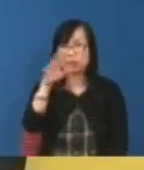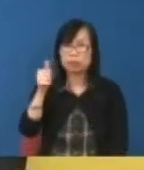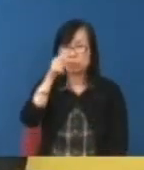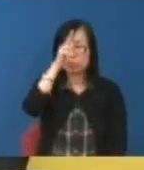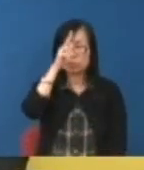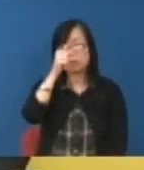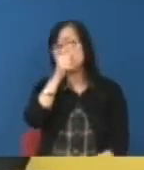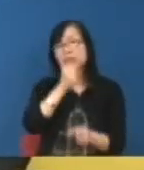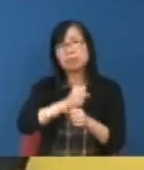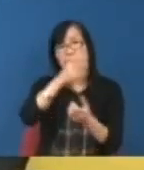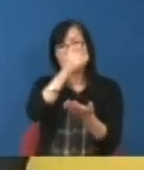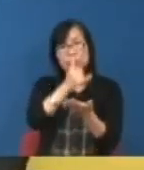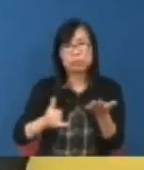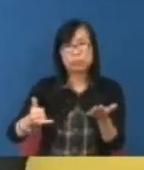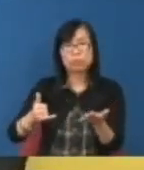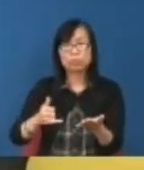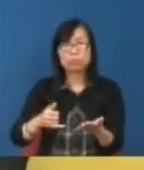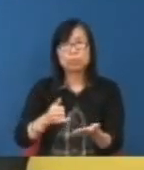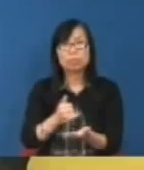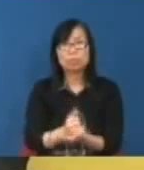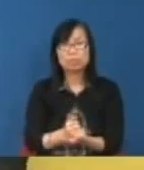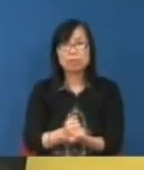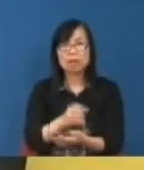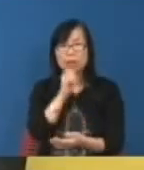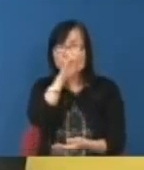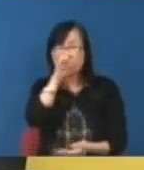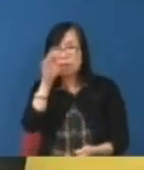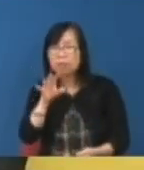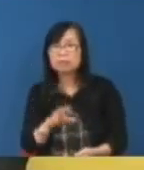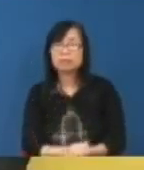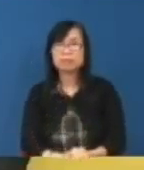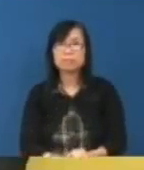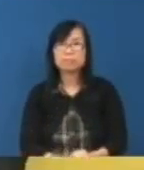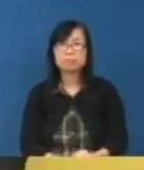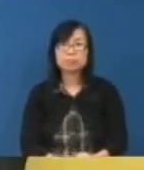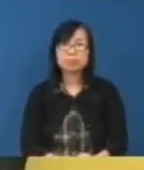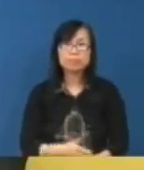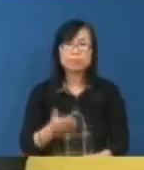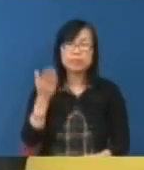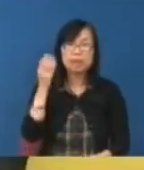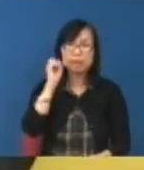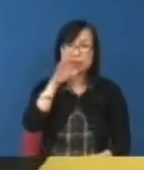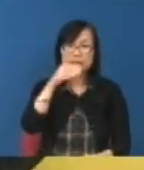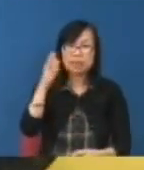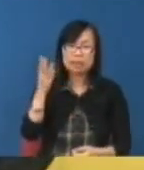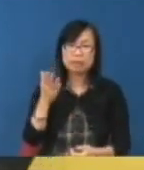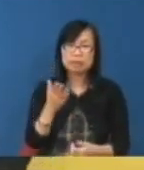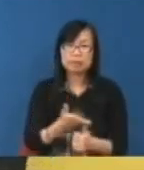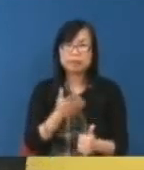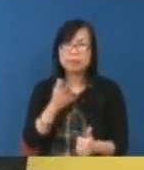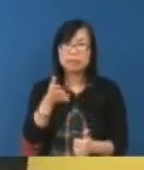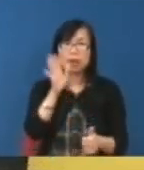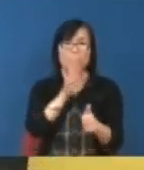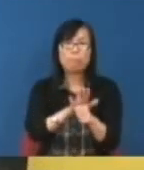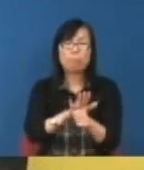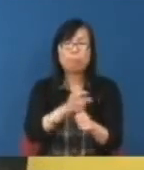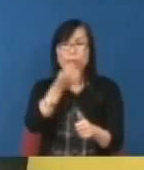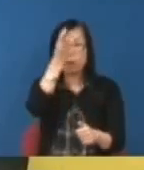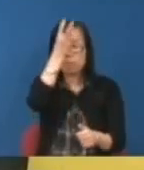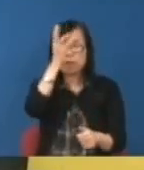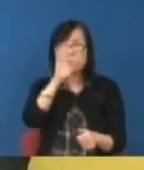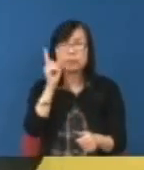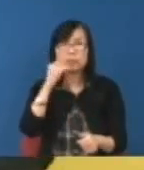倒退做辯護啦，係咪啊？啊！殺局嘅時候曾經出現過洋相，就係話因為啲保皇派議員唔知道去邊